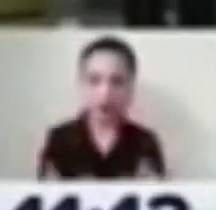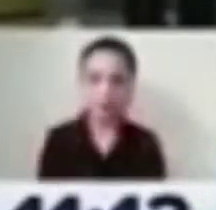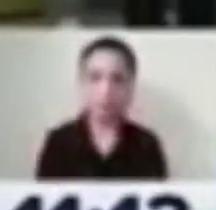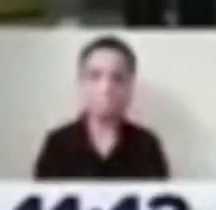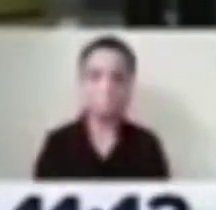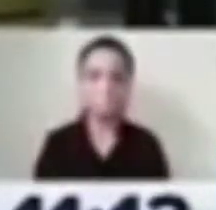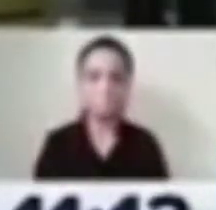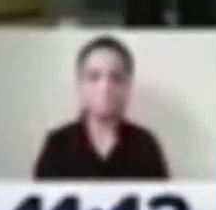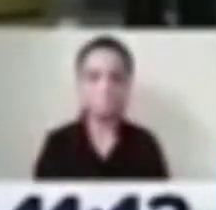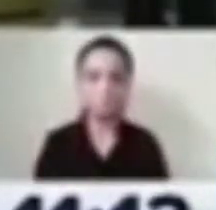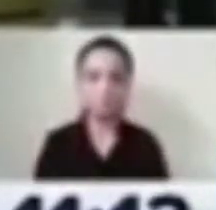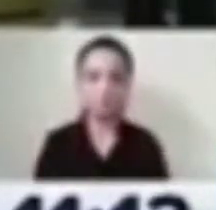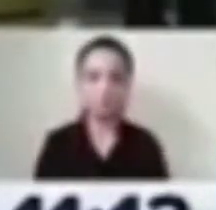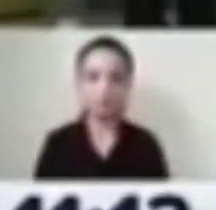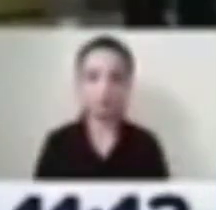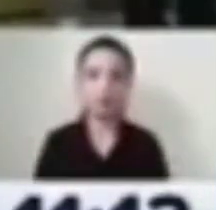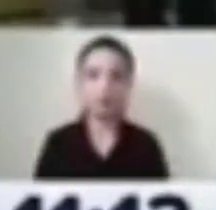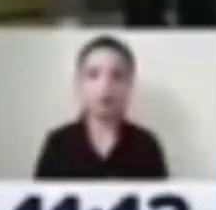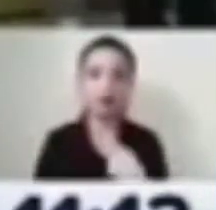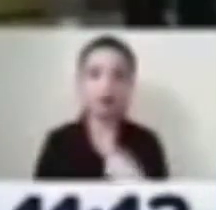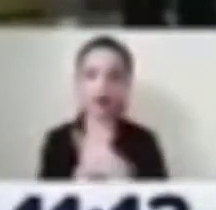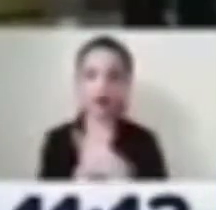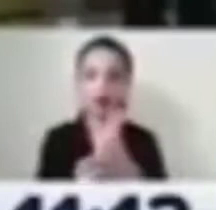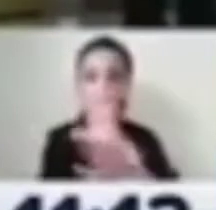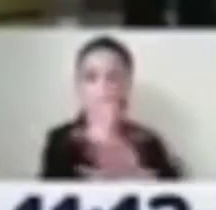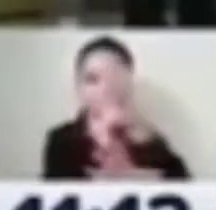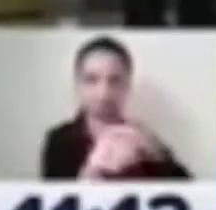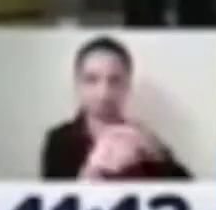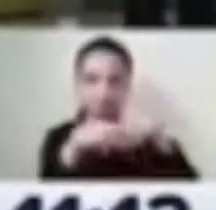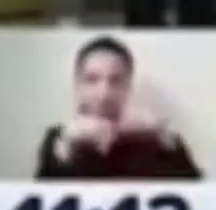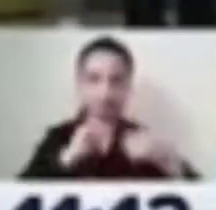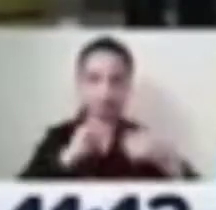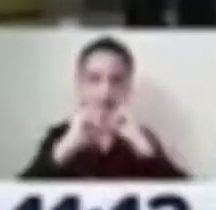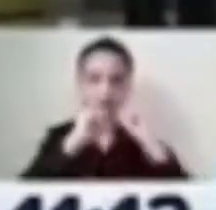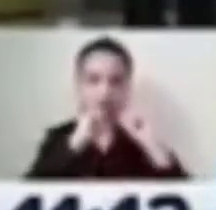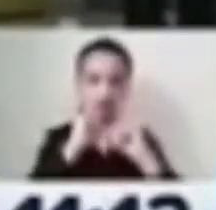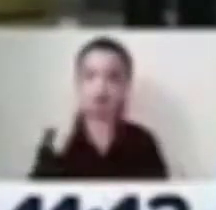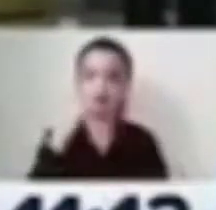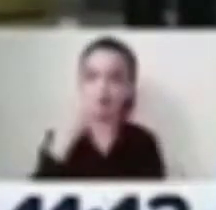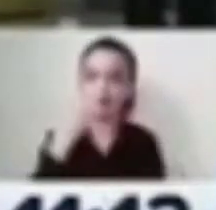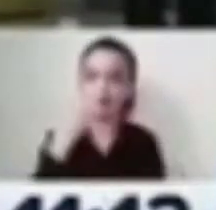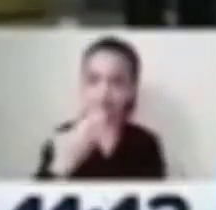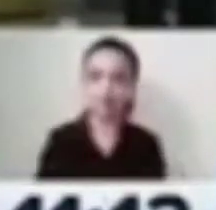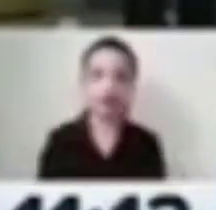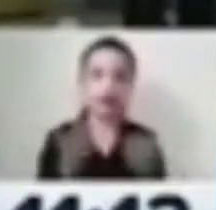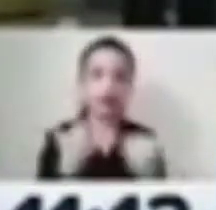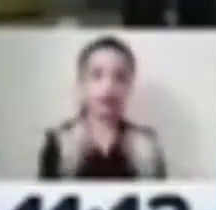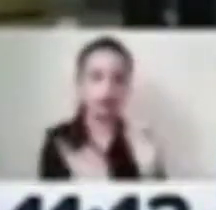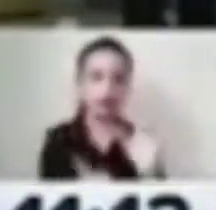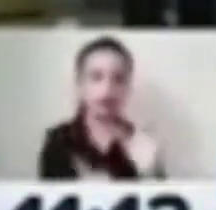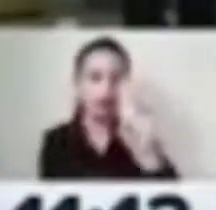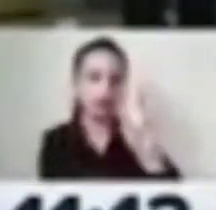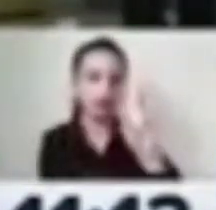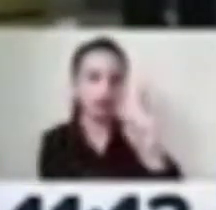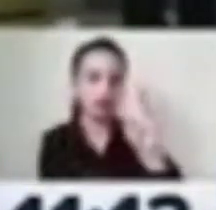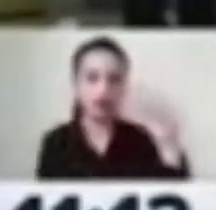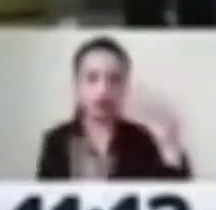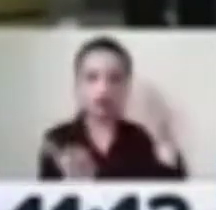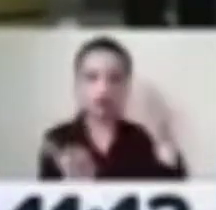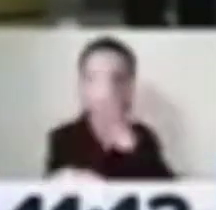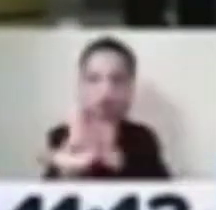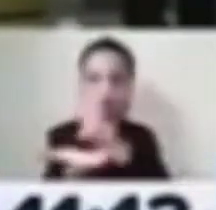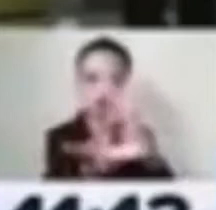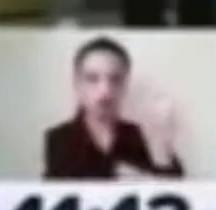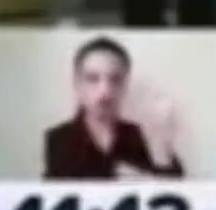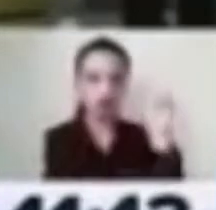specific na areas po natin. Kung pwede po kong basahin, unahin pa po natin sa Davao. So sa Metro Davao, kasali po dyan